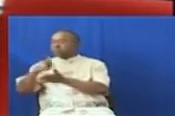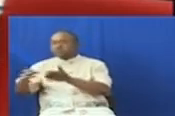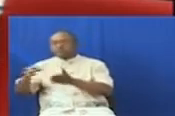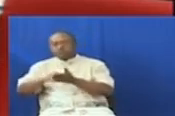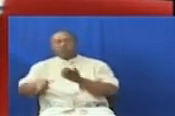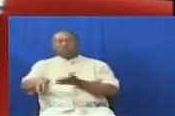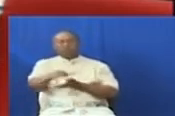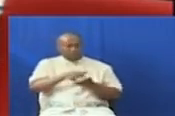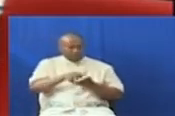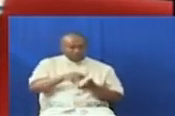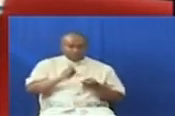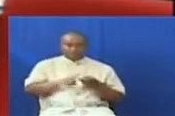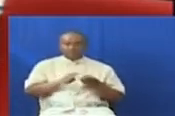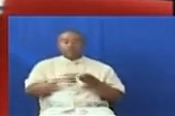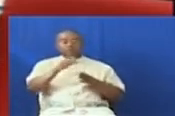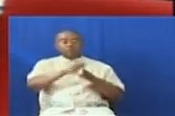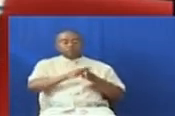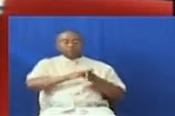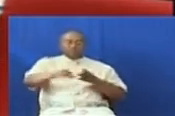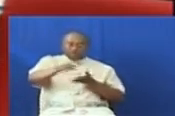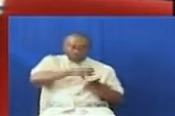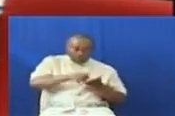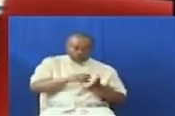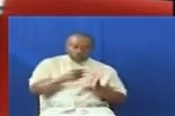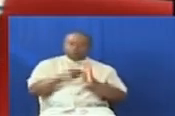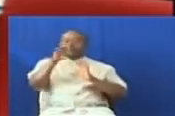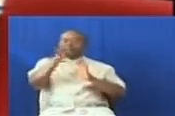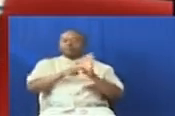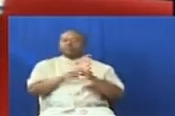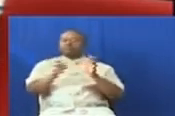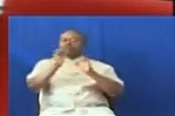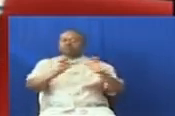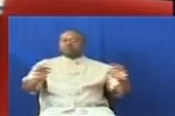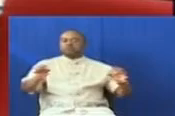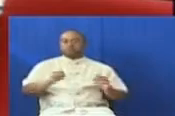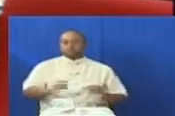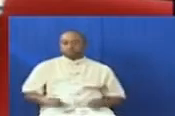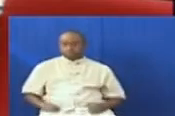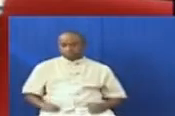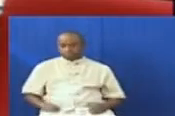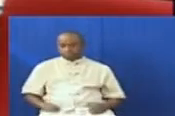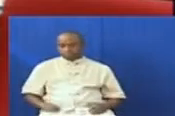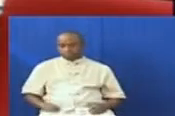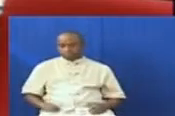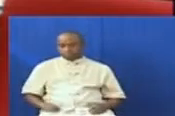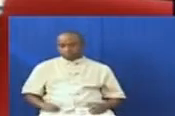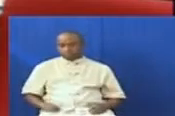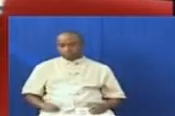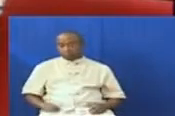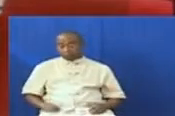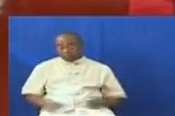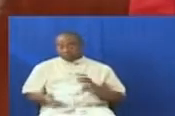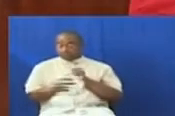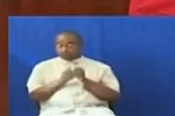wanafanya matumizi ambayo yako nje ya taratibu. Mheshimiwa Naibu Spika, swala jingine